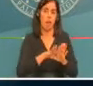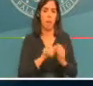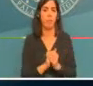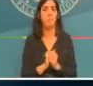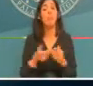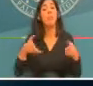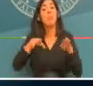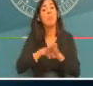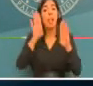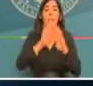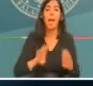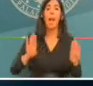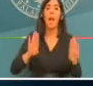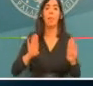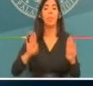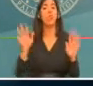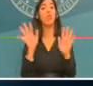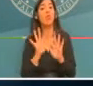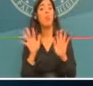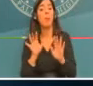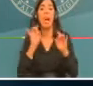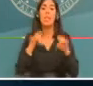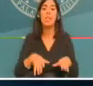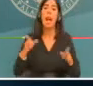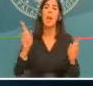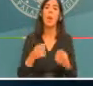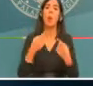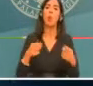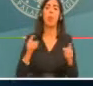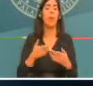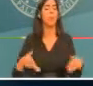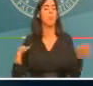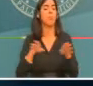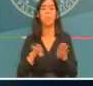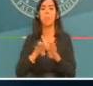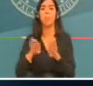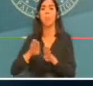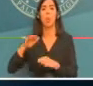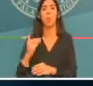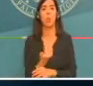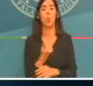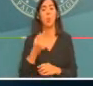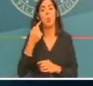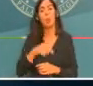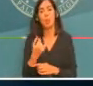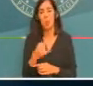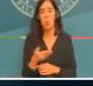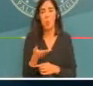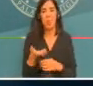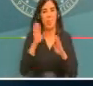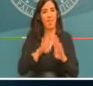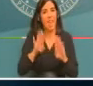risultata particolarmente difficile tra le altre il mondo della cultura infatti è in forte sofferenza ormai da